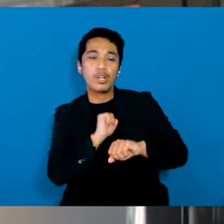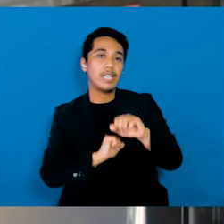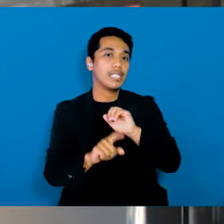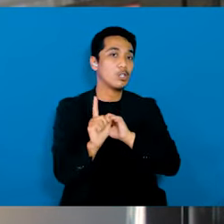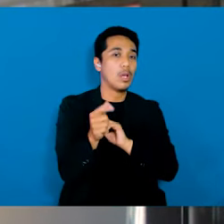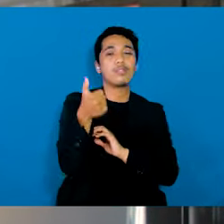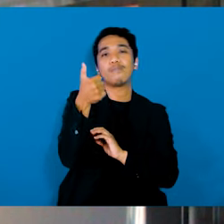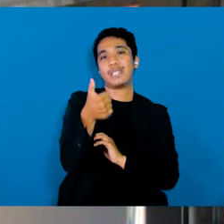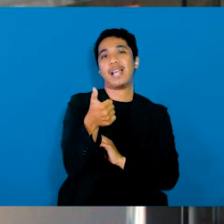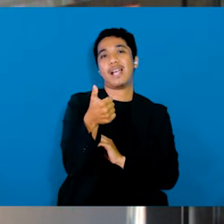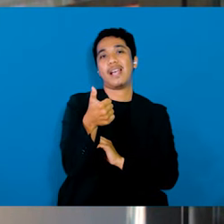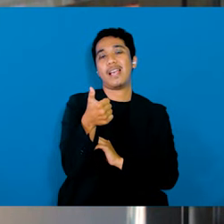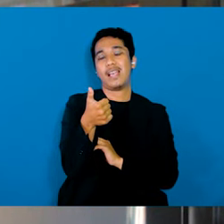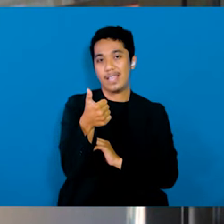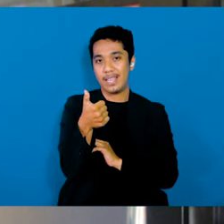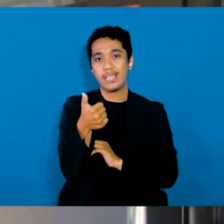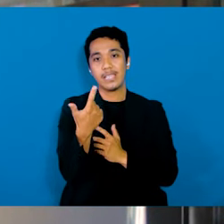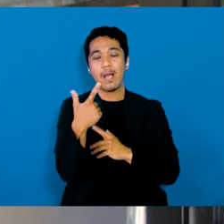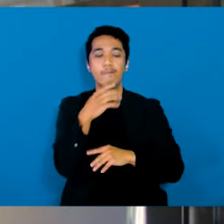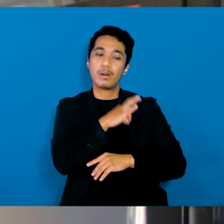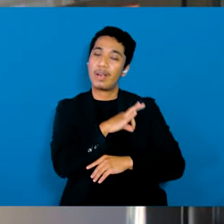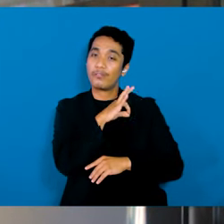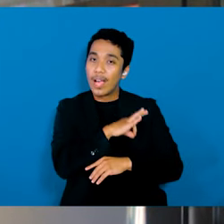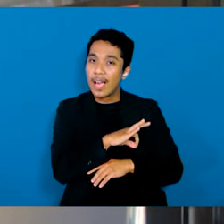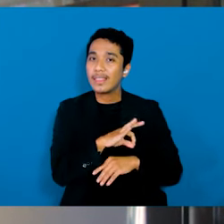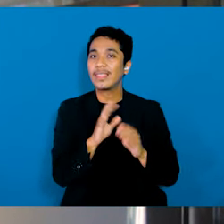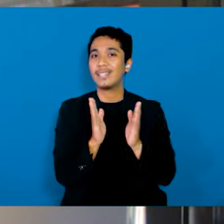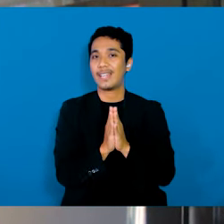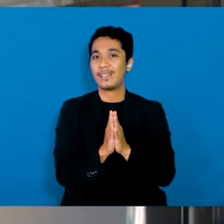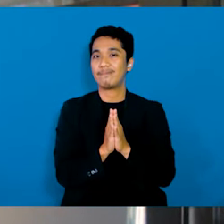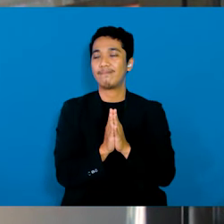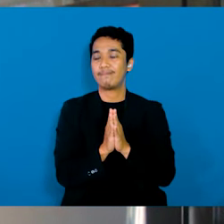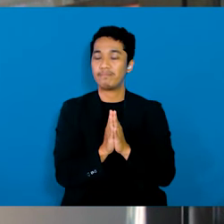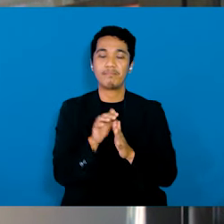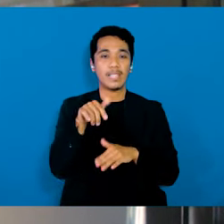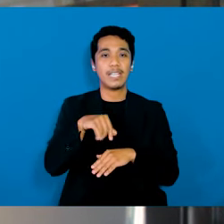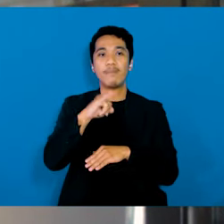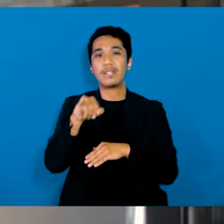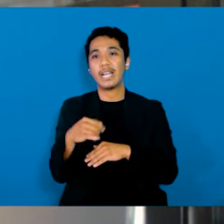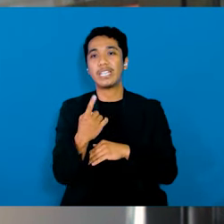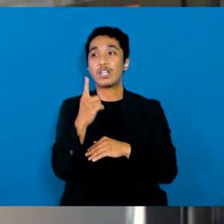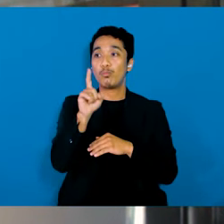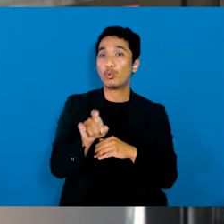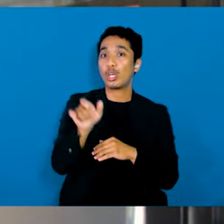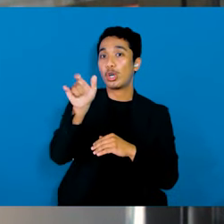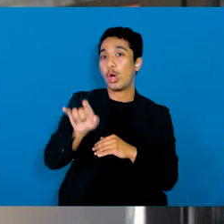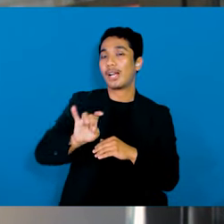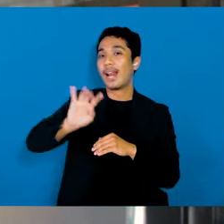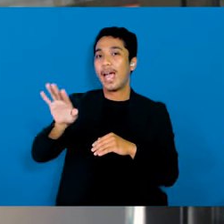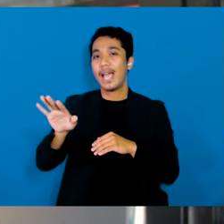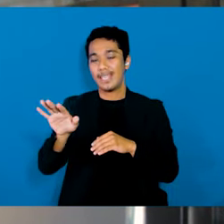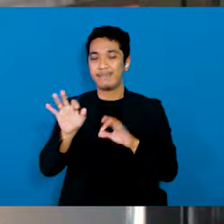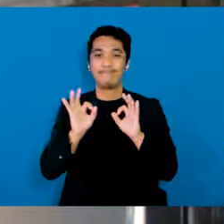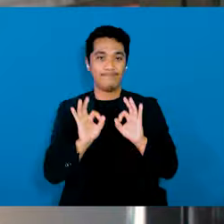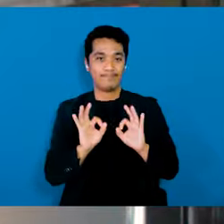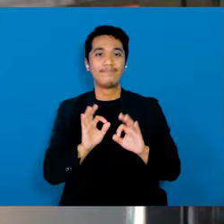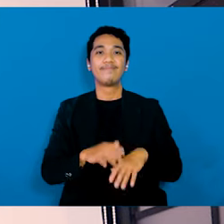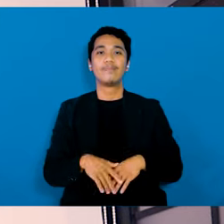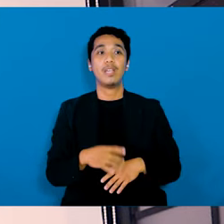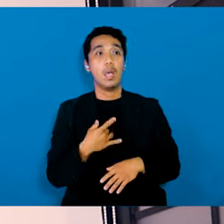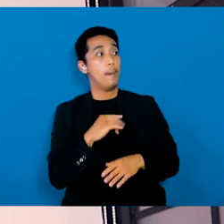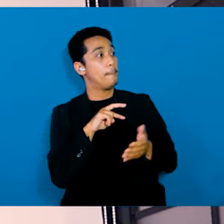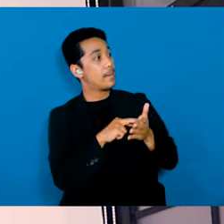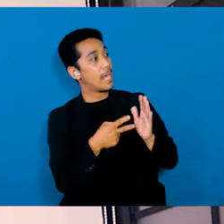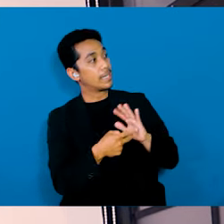sesuatu yang bisa bermanfaat, dan ini juga menjadi kebutuhan orang lain, bisa jadi seperti itu.